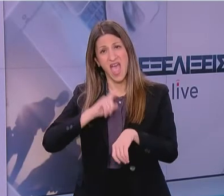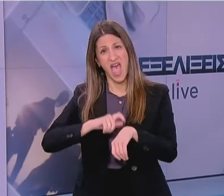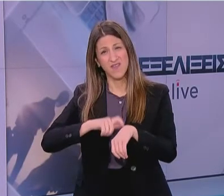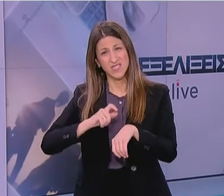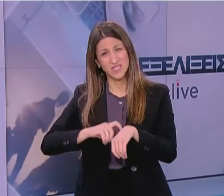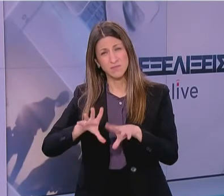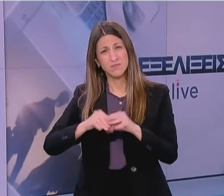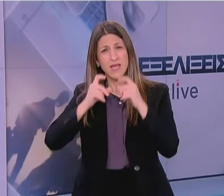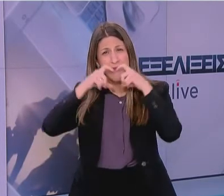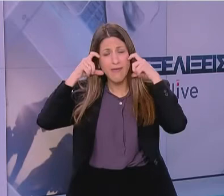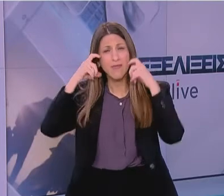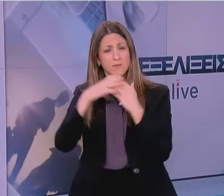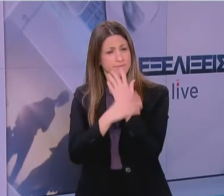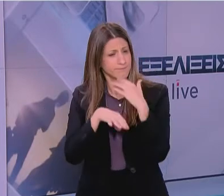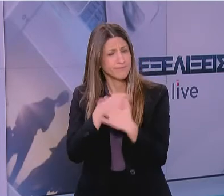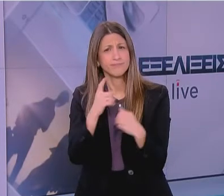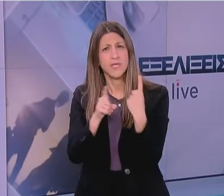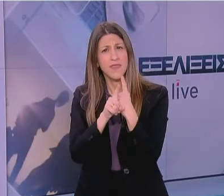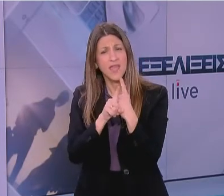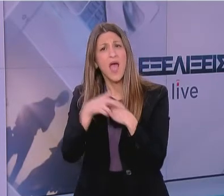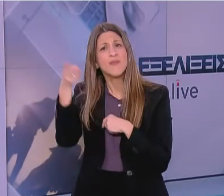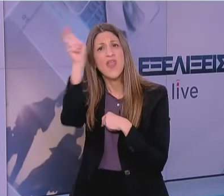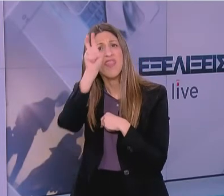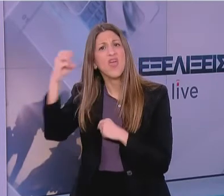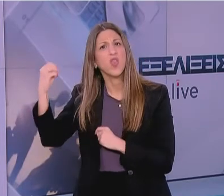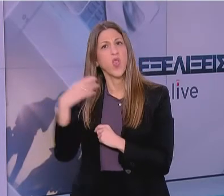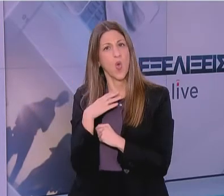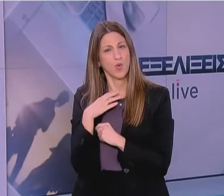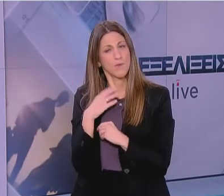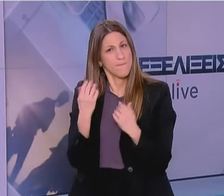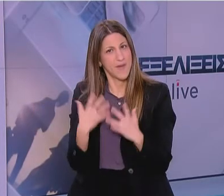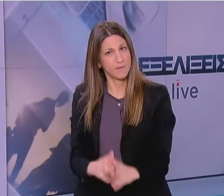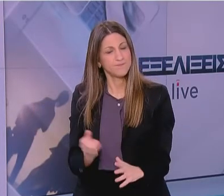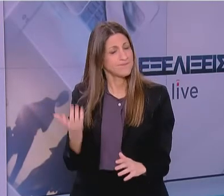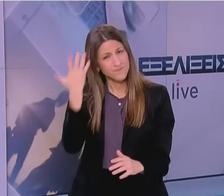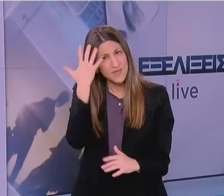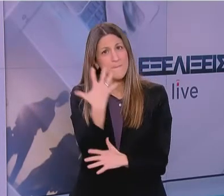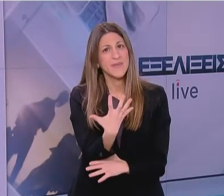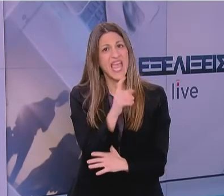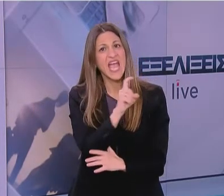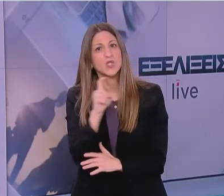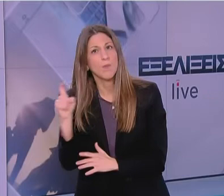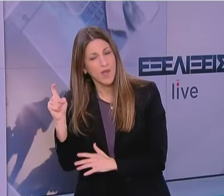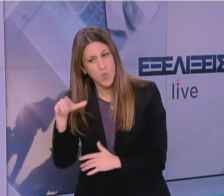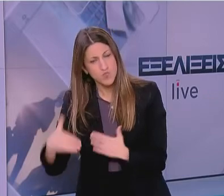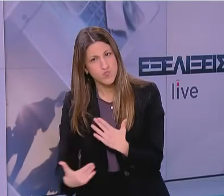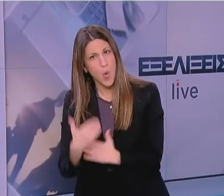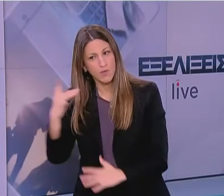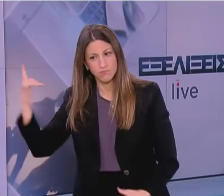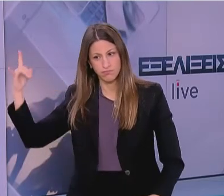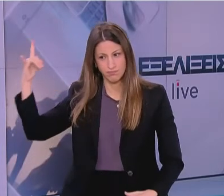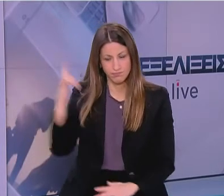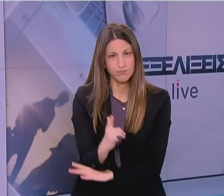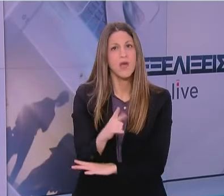μέσων ατομικής προστασίας, μέρος της δωρεάς της ΔΕΗ στο Εθνικό Σύστημα Υγείας, συνολικό ύψος 5 εκατομμυρίων, έφτασε το πρωί στο αεροδρόμιο